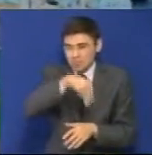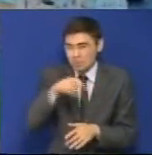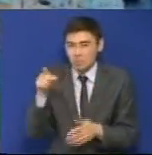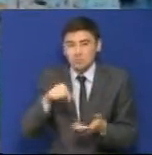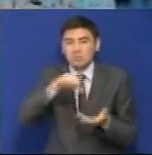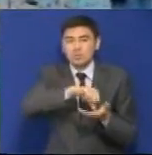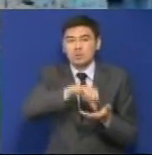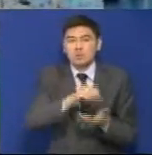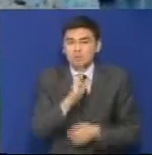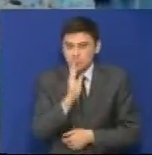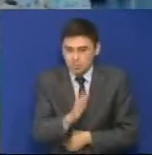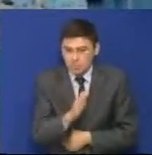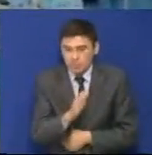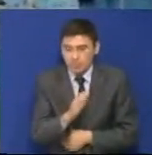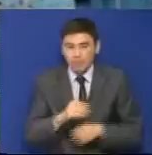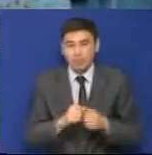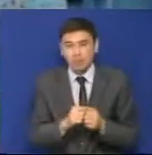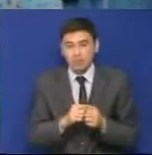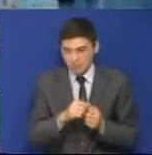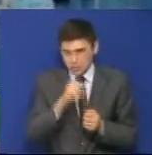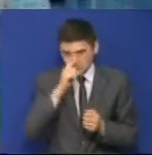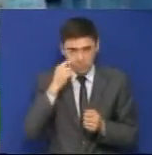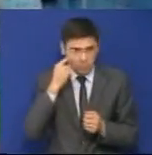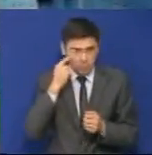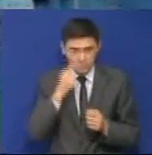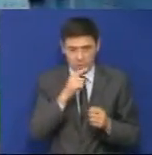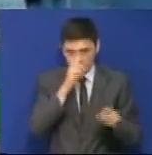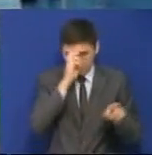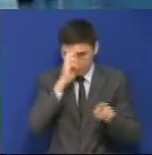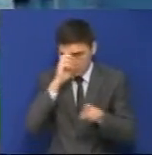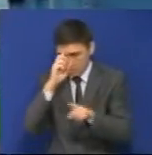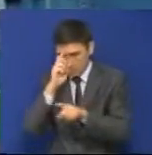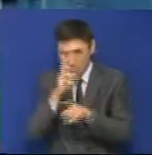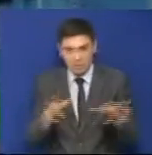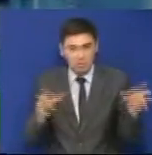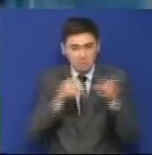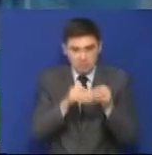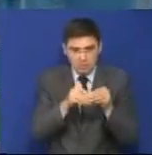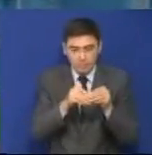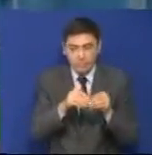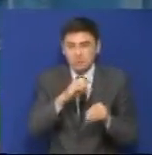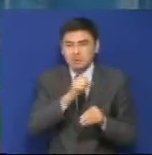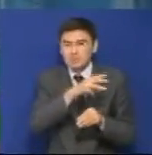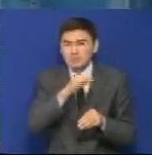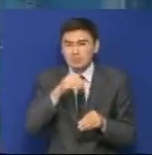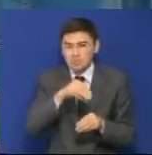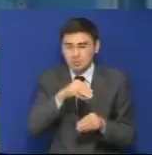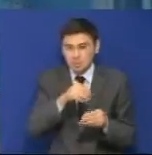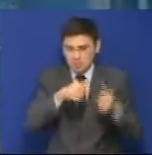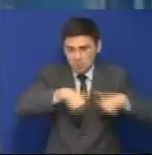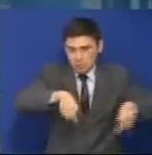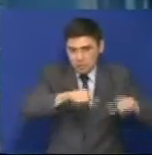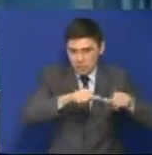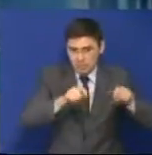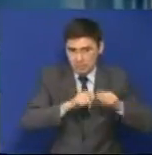мемлекет басшылары түркі әлеміндегі ынтымақтастықты кеңейту жолдарын талқыламақ. Биылғы саммиттің орны бөлек, түркі кеңесінің